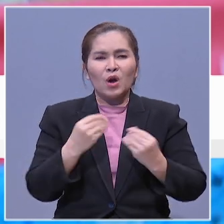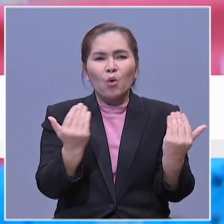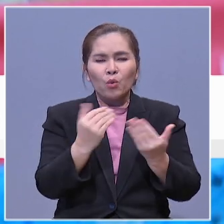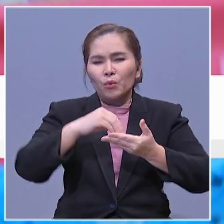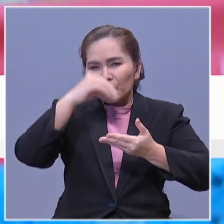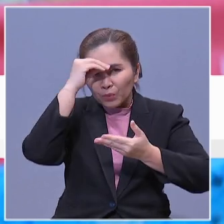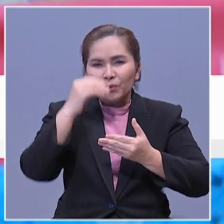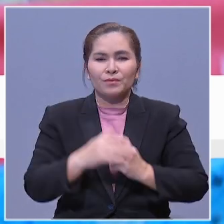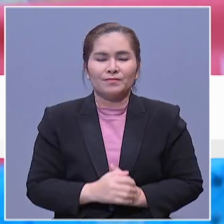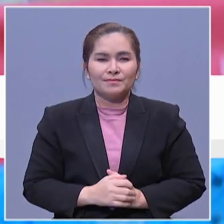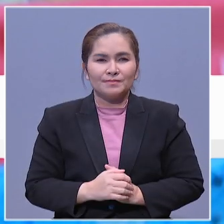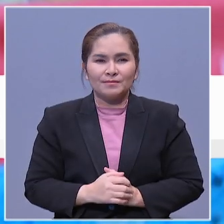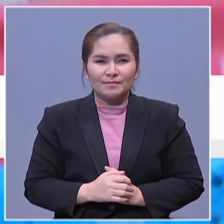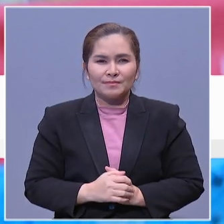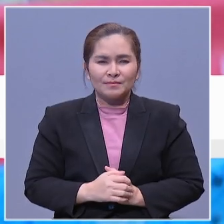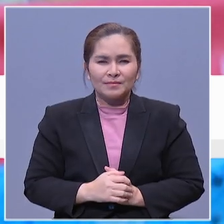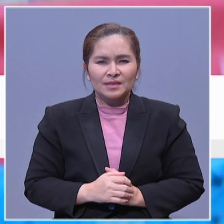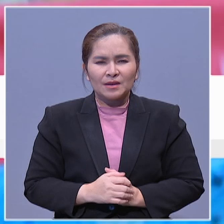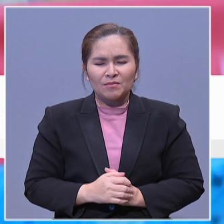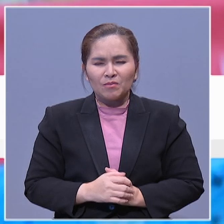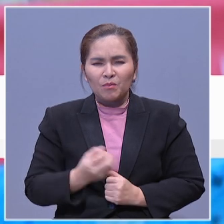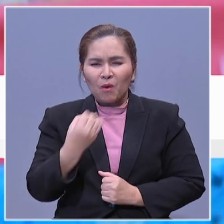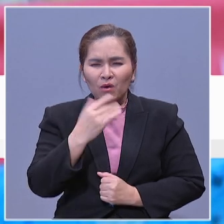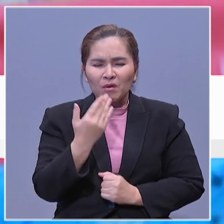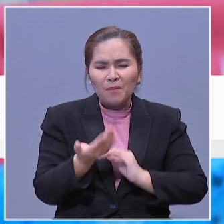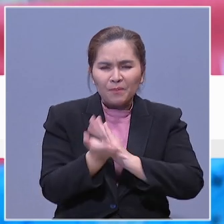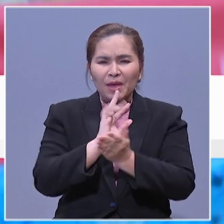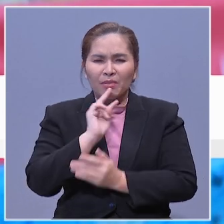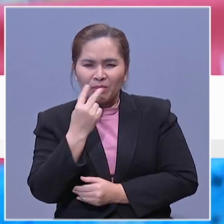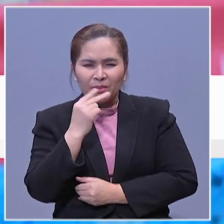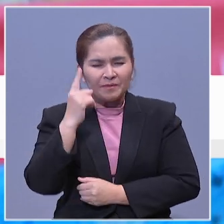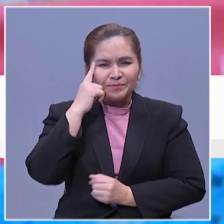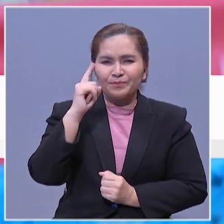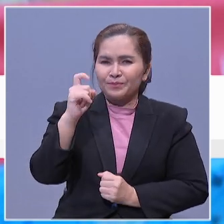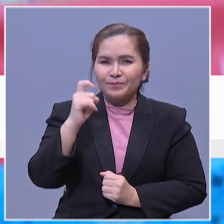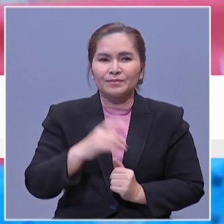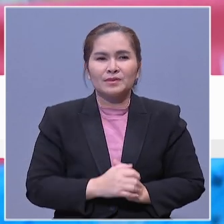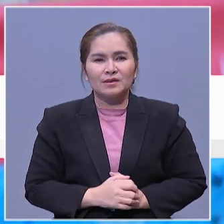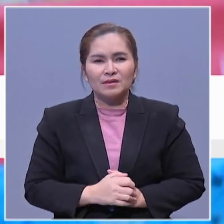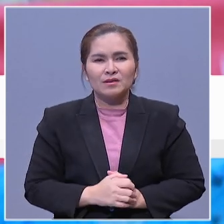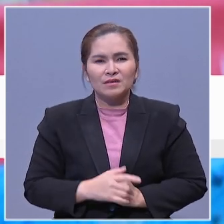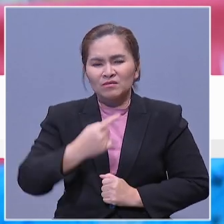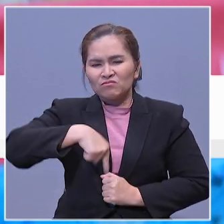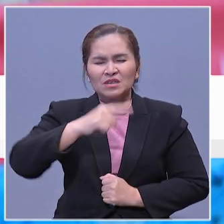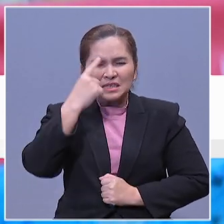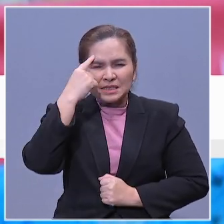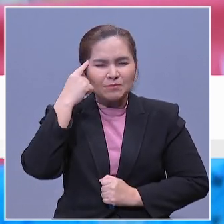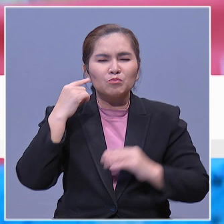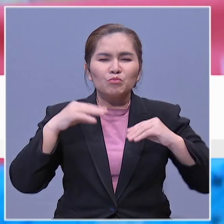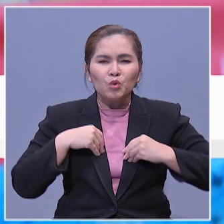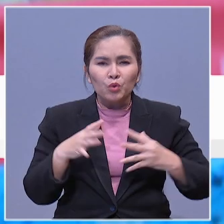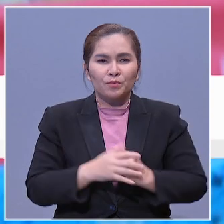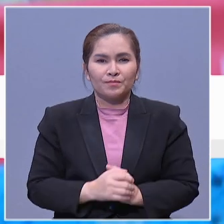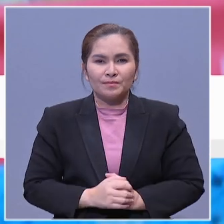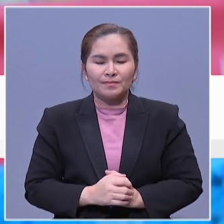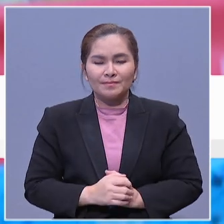นอาจจะมาเปลี่ยนแปลงมันไม่ได้พี่ใครๆก็ไม่ยอมหรอกจ